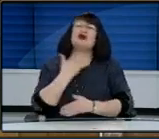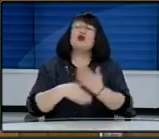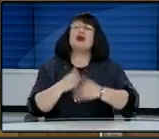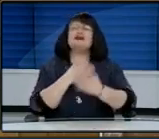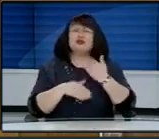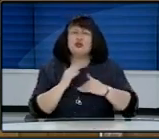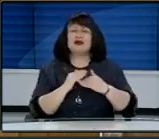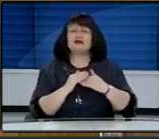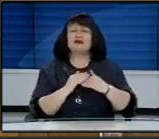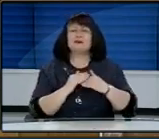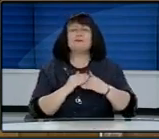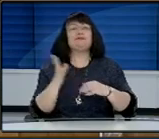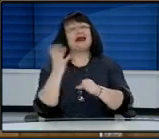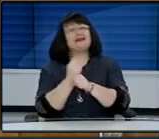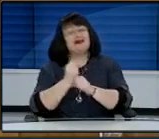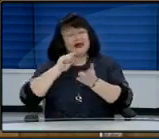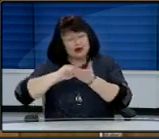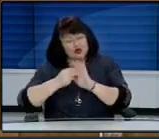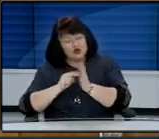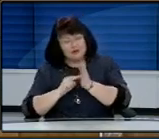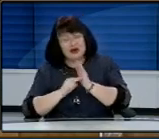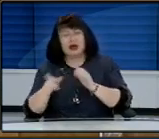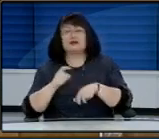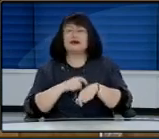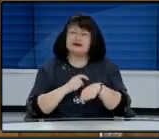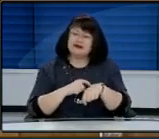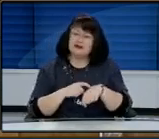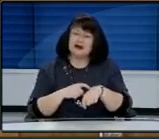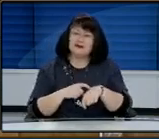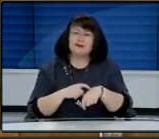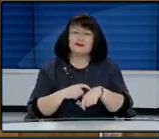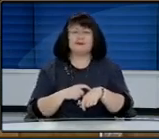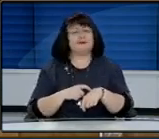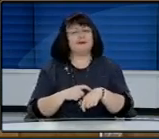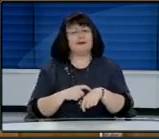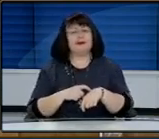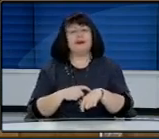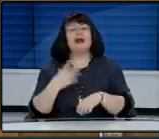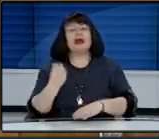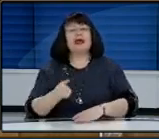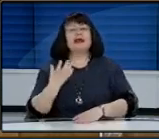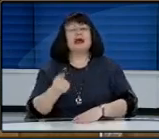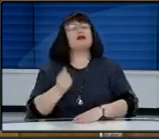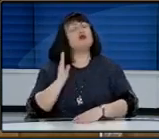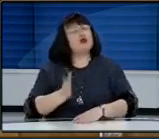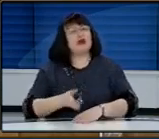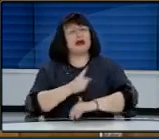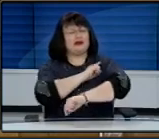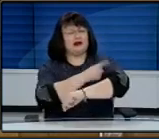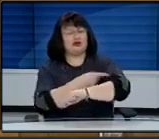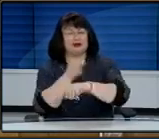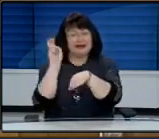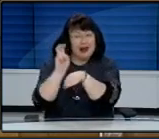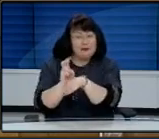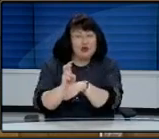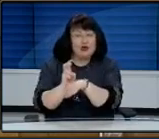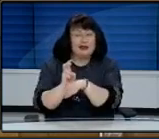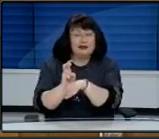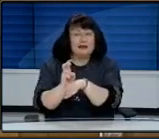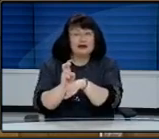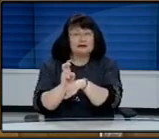έχει καταφέρει να βρίσκεται αυτή τη στιγμή, να έχει, εν πάση περιπτώσει, τη δυνατότητα ενός αποθέματος